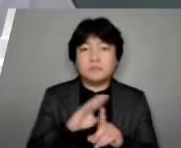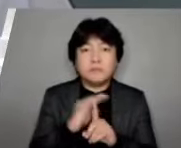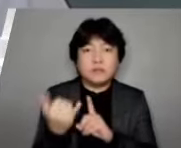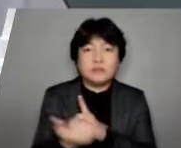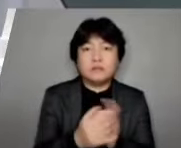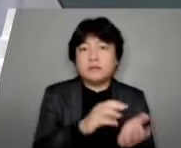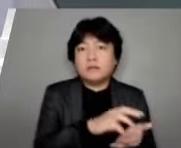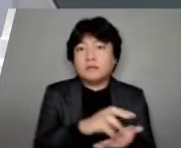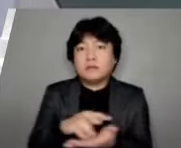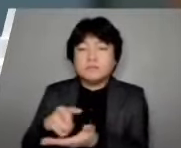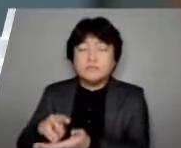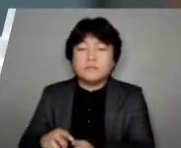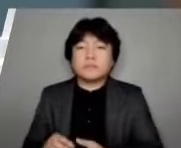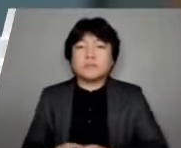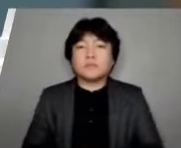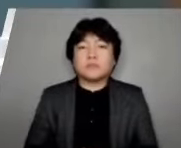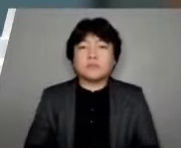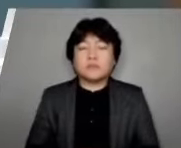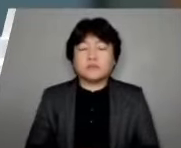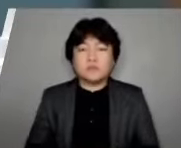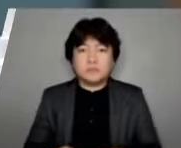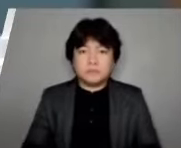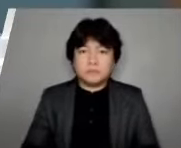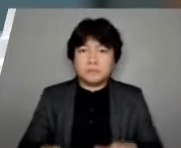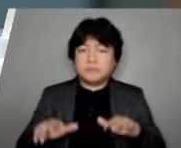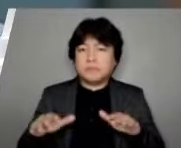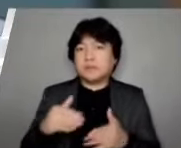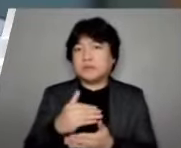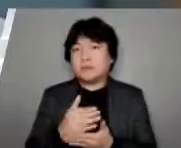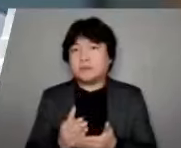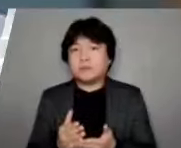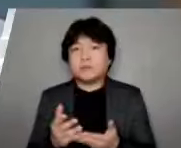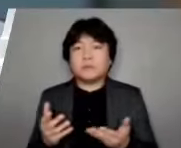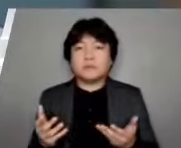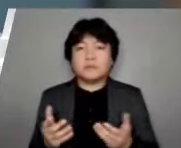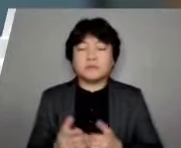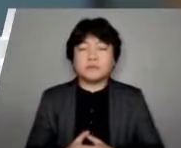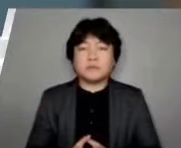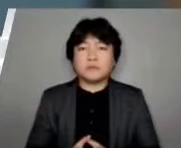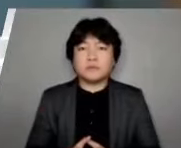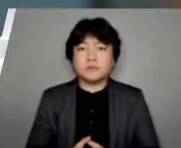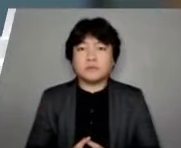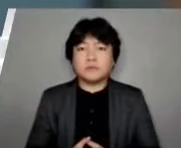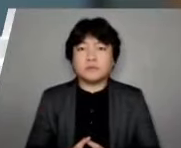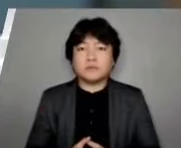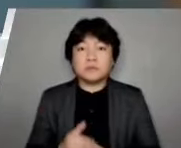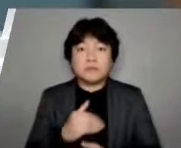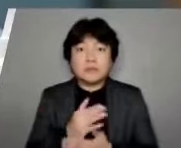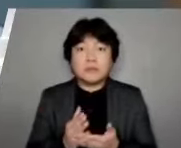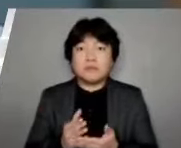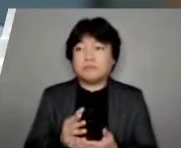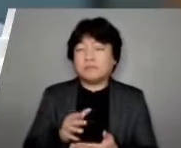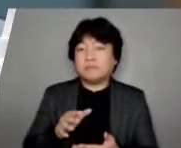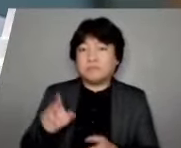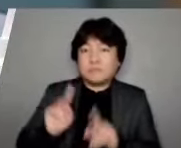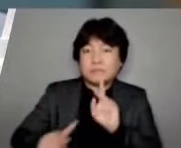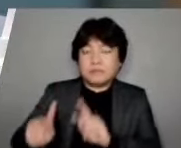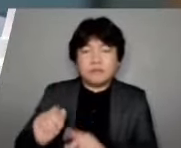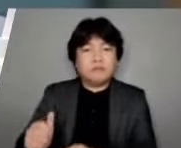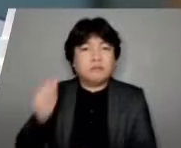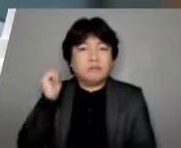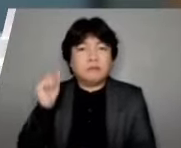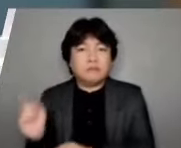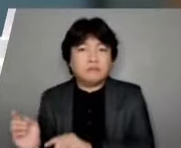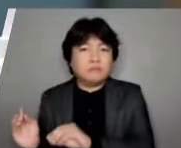1, ang nababaha. Yung iba na hindi pa rin talaga ayaw pa rin pumunta sa evacuation center natin. No, huwag na